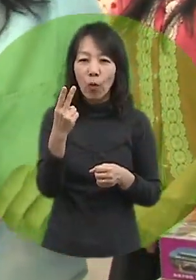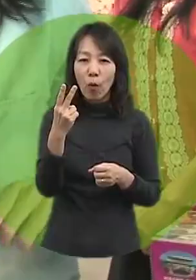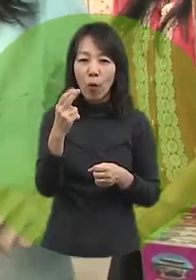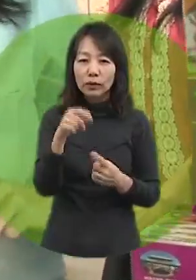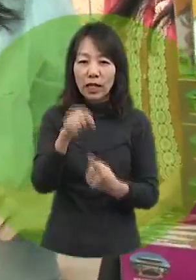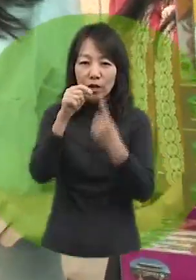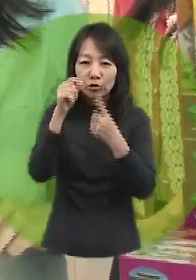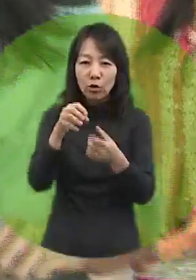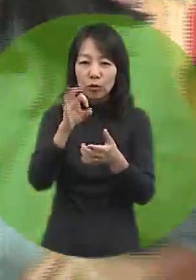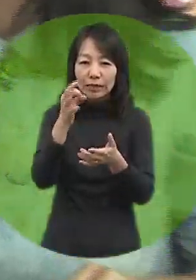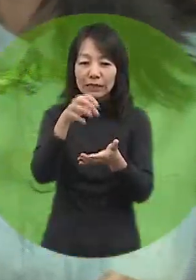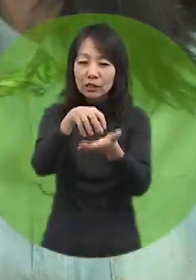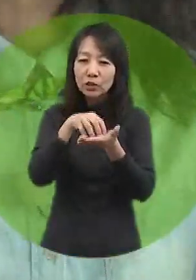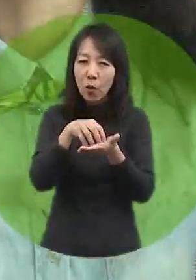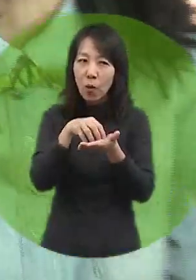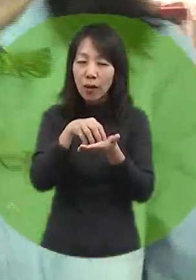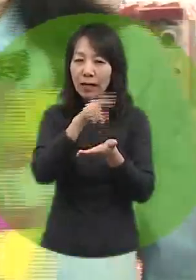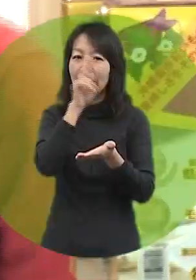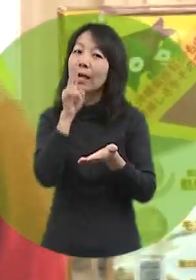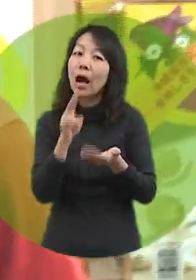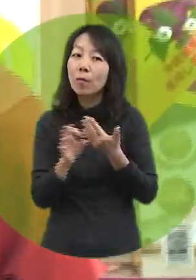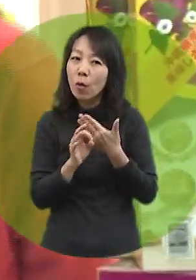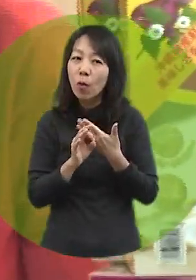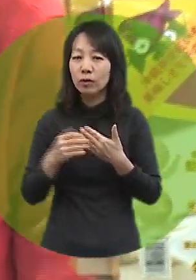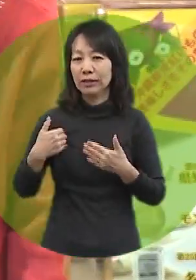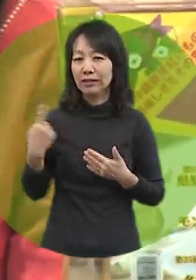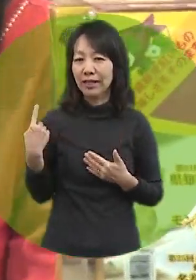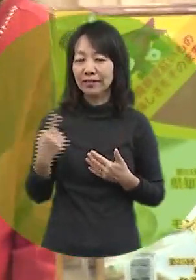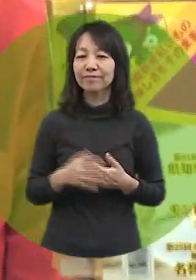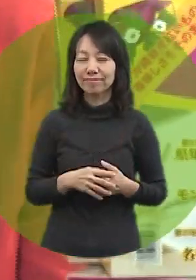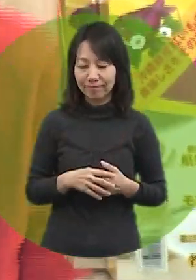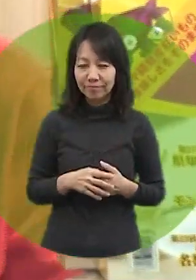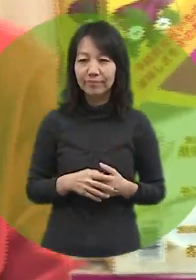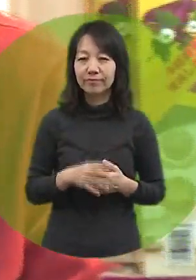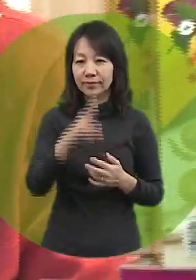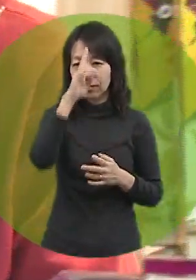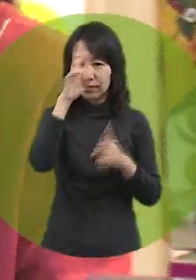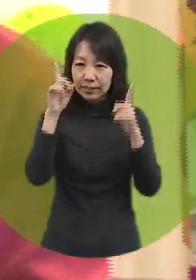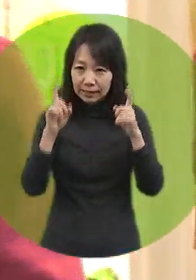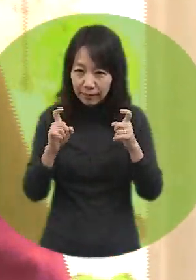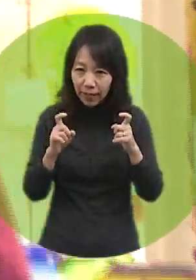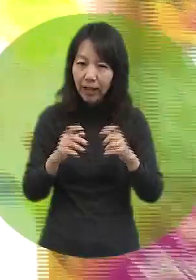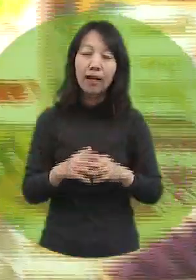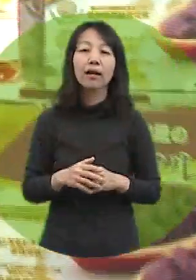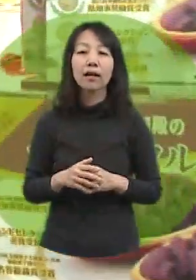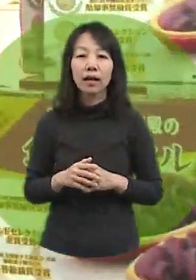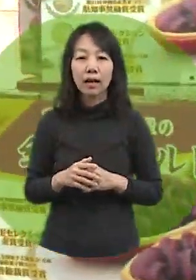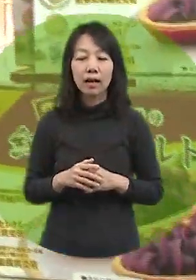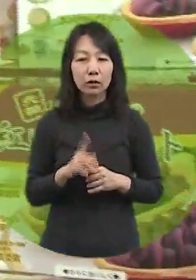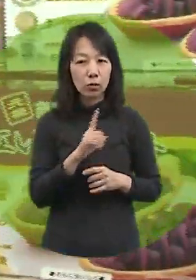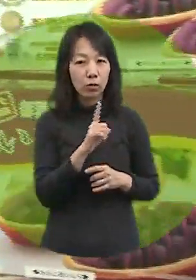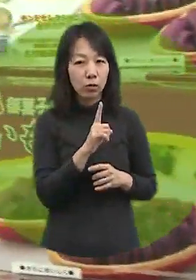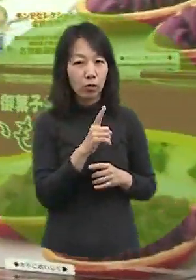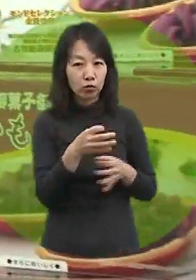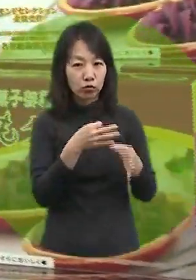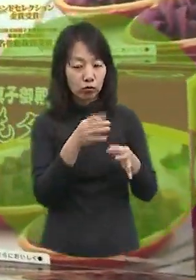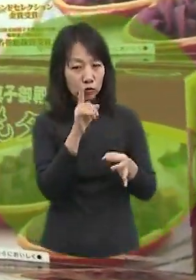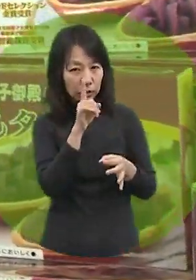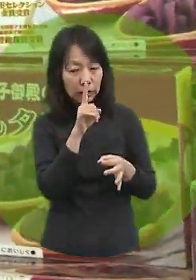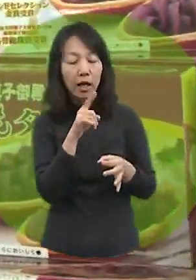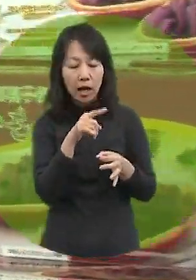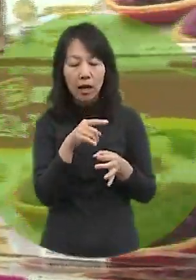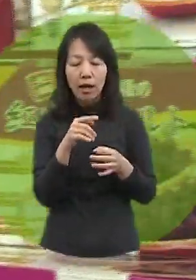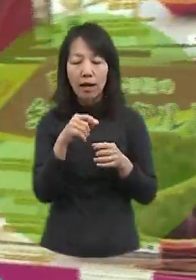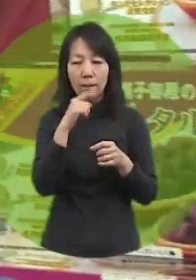賞。 いや、紅芋。 カモネ。 カモネじゃない。 どうも。どうですか、これ。 はい、やっぱり一番人気です